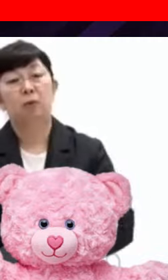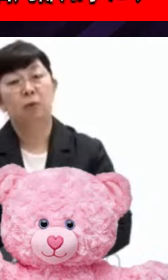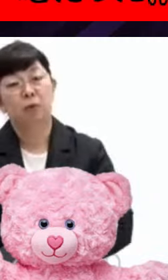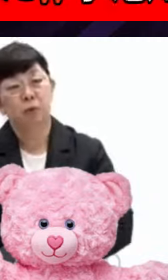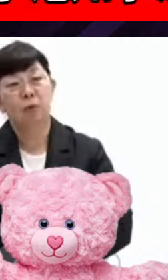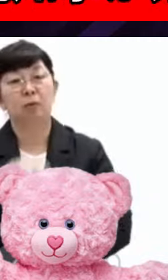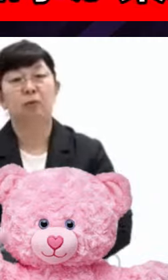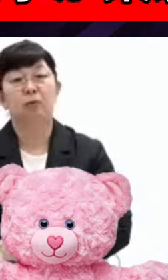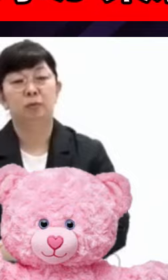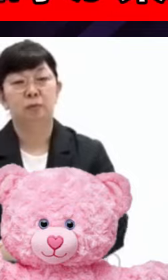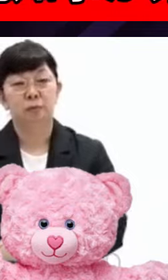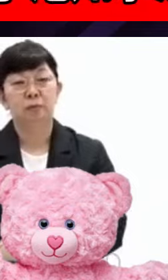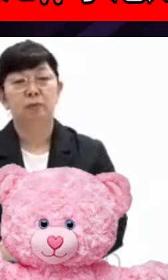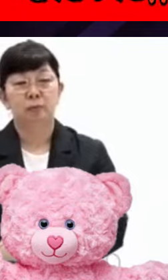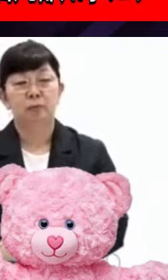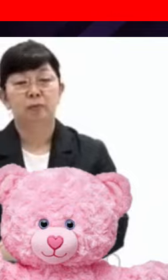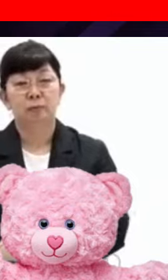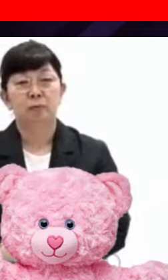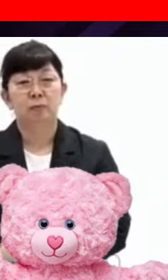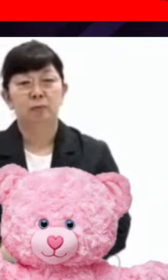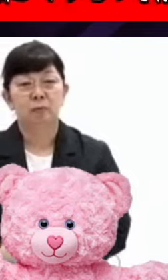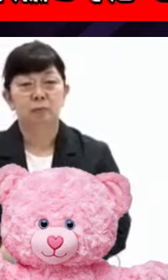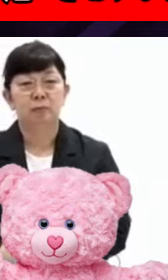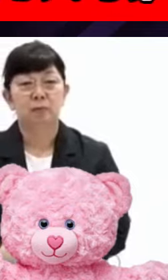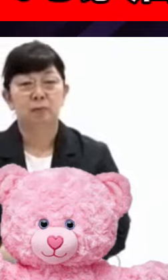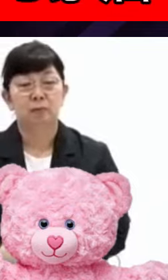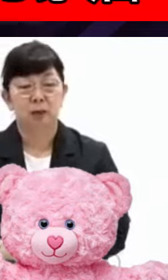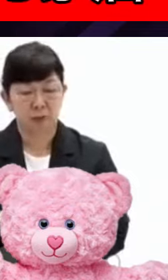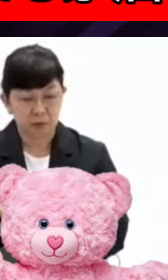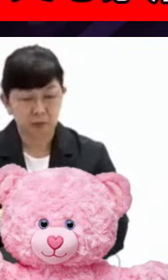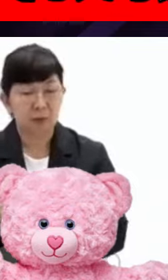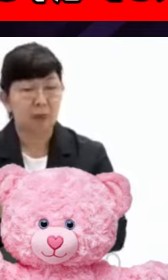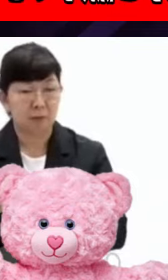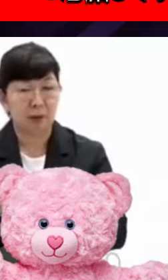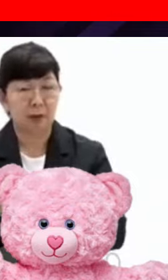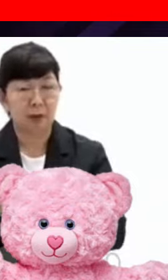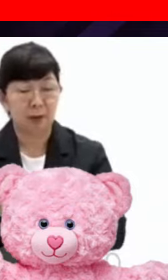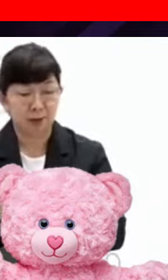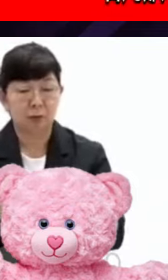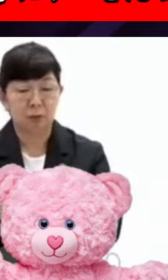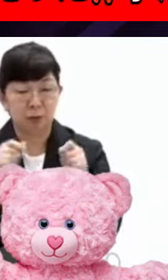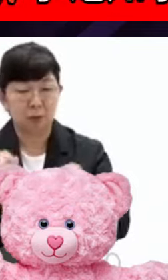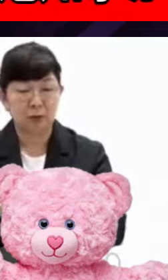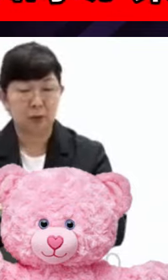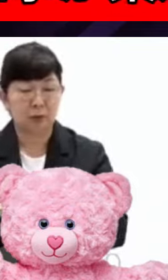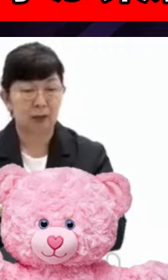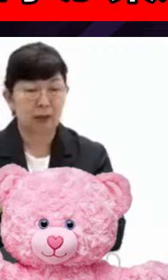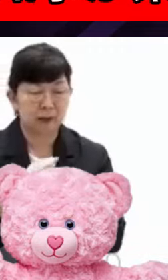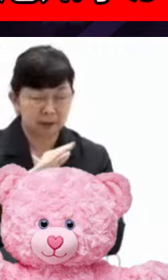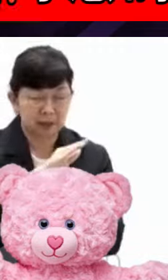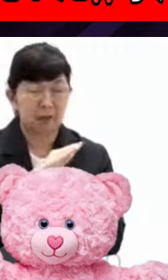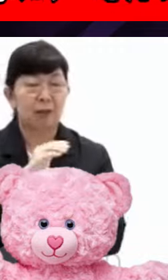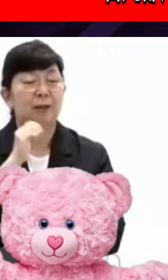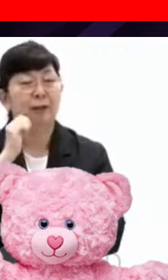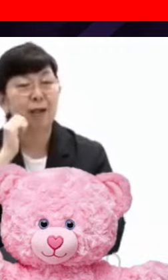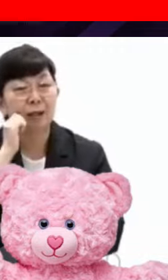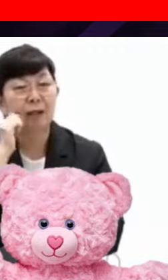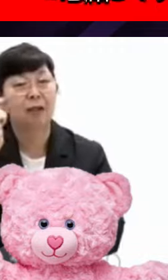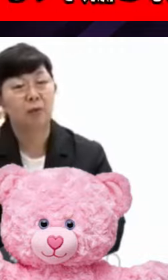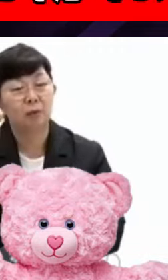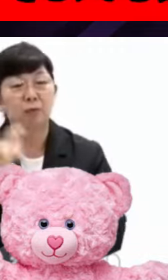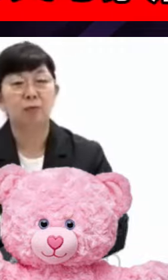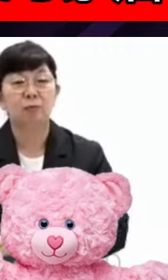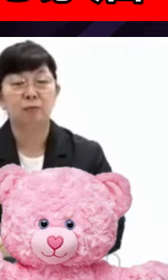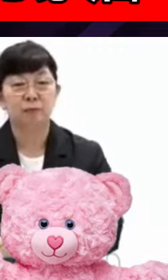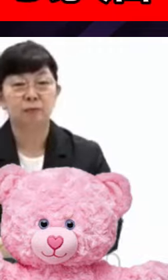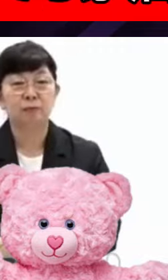カステラの切り方を変えてもですね、発展を望めないと思います。逆だと思います。もうデフレが染み込んでるんだと思